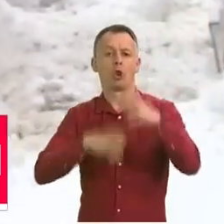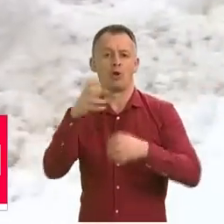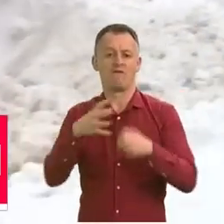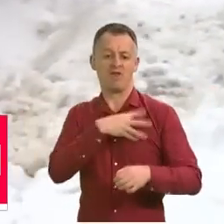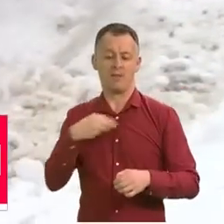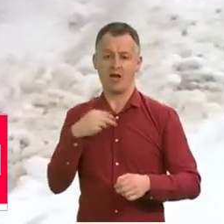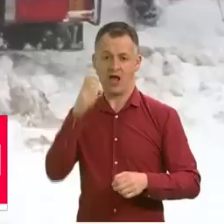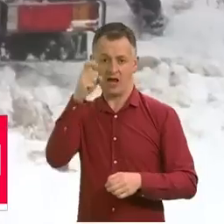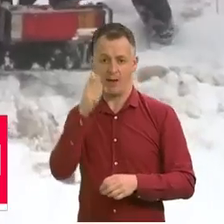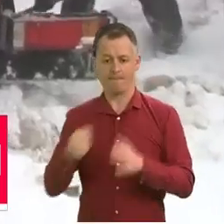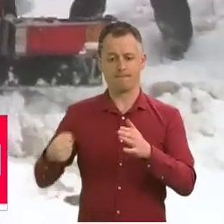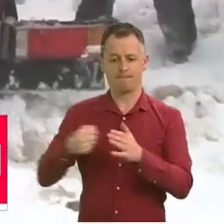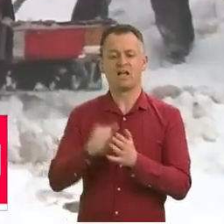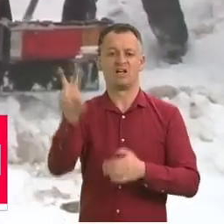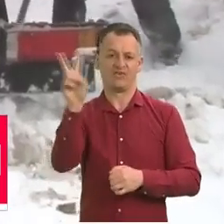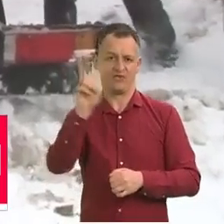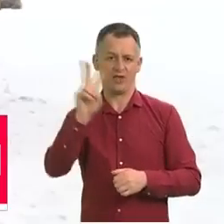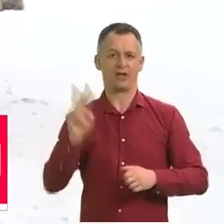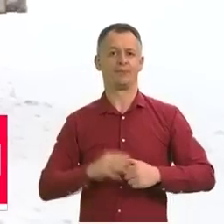până vineri.